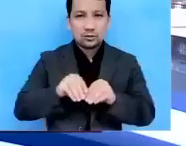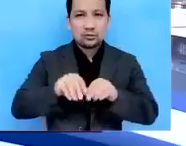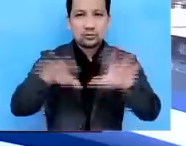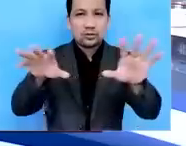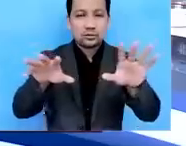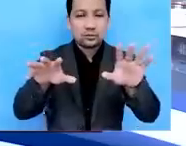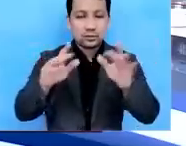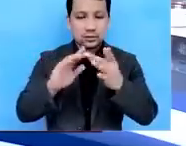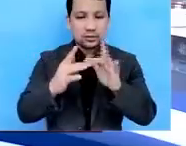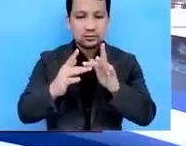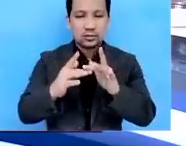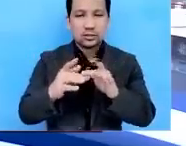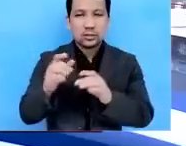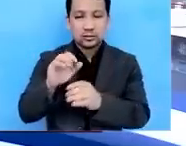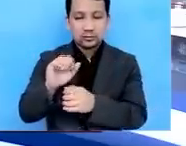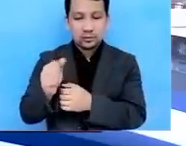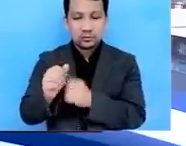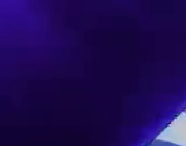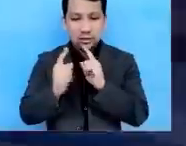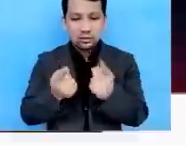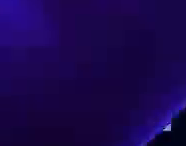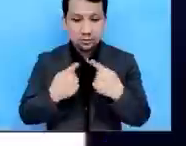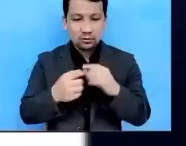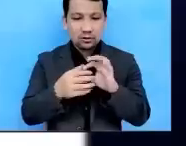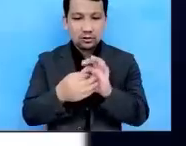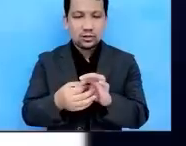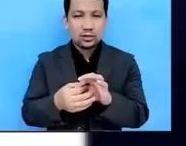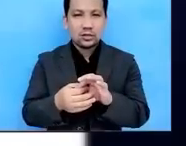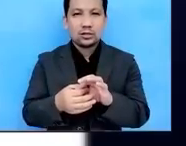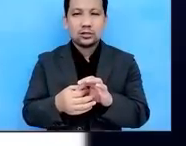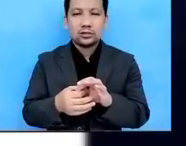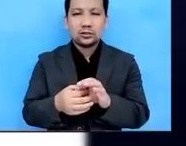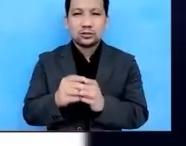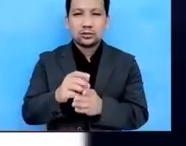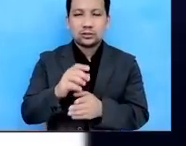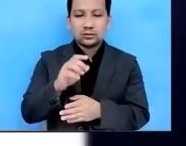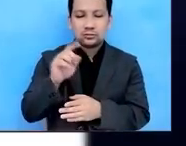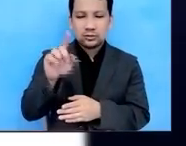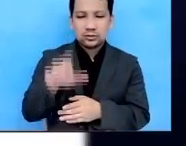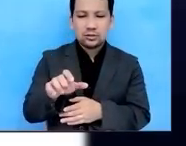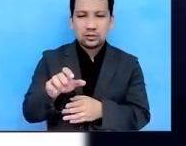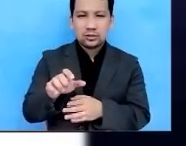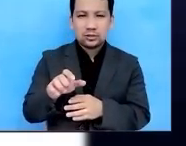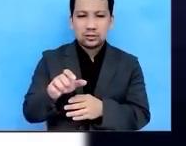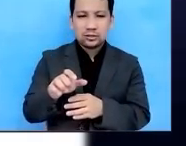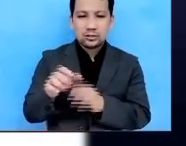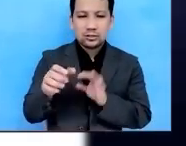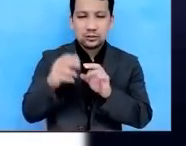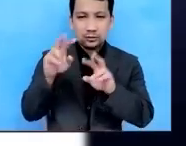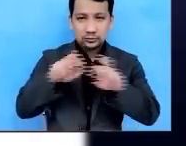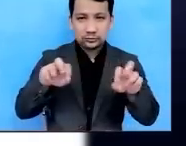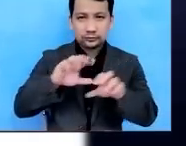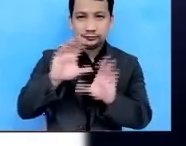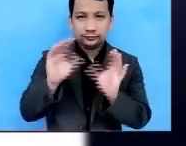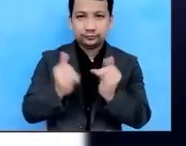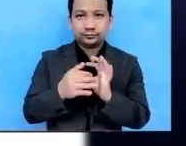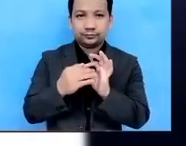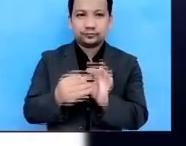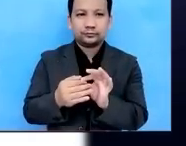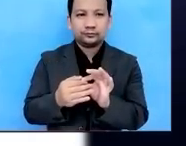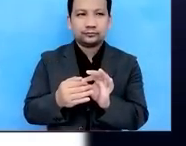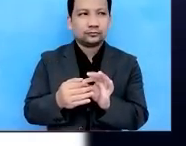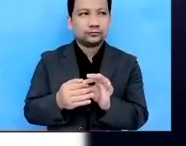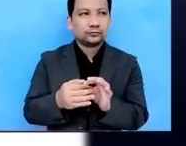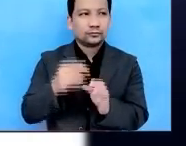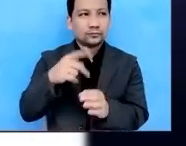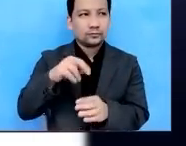isang cybersecurity report. Ayon sa bprmentor.com na isang cybersecurity research company, mga empleyado ng PNP